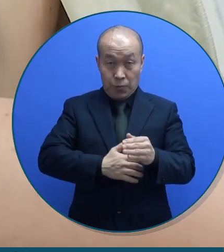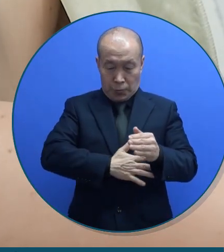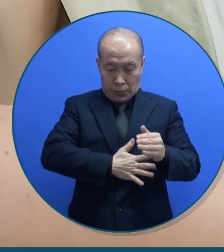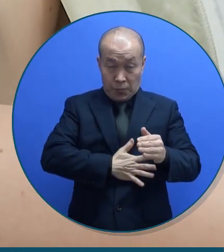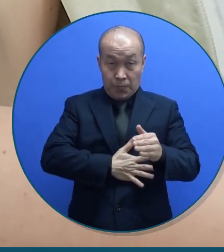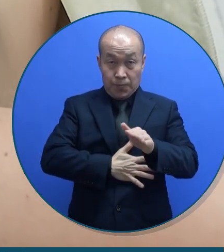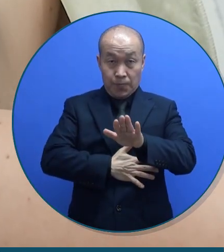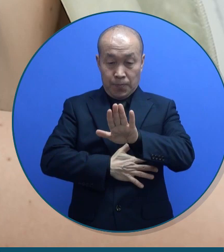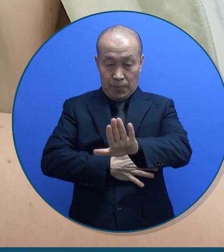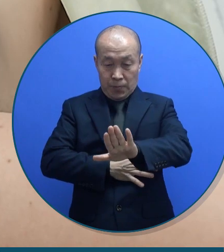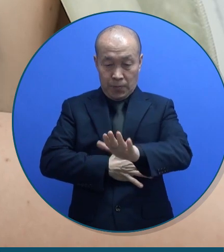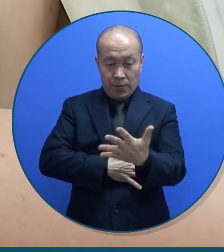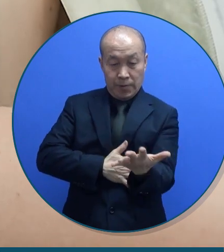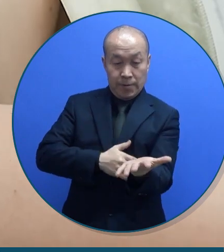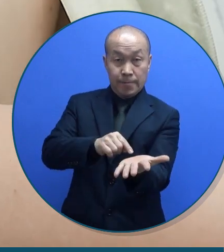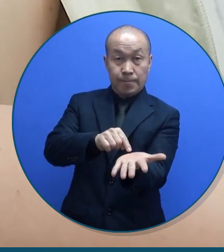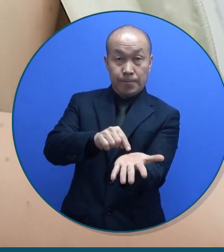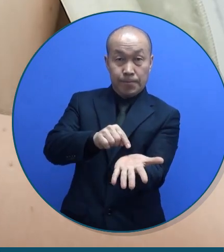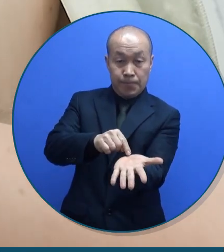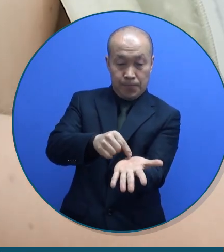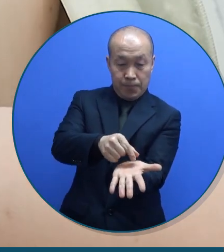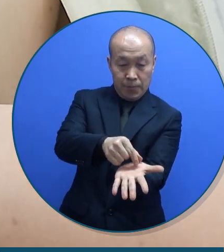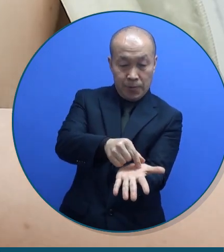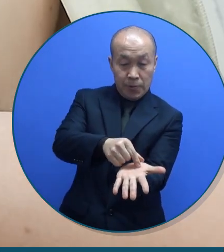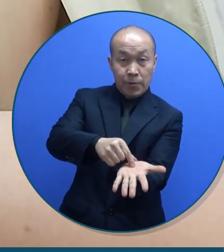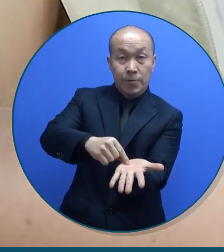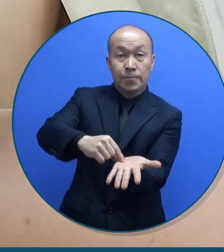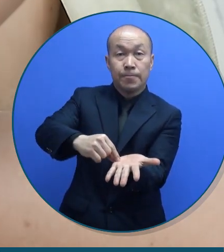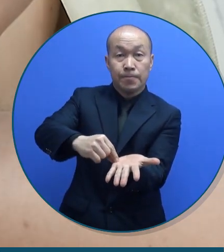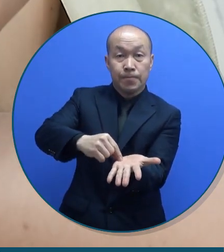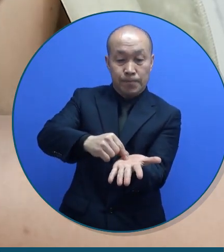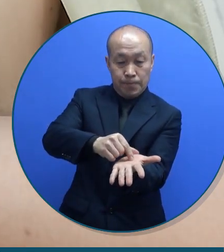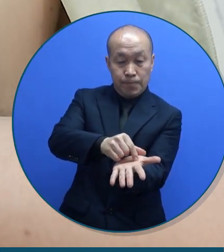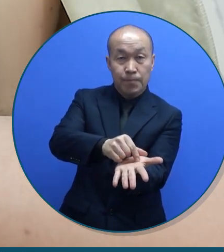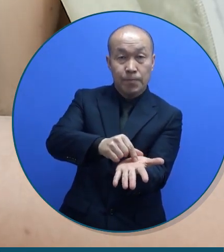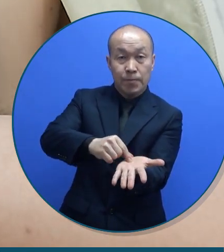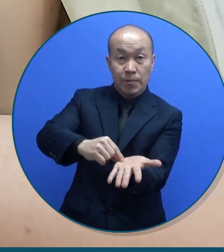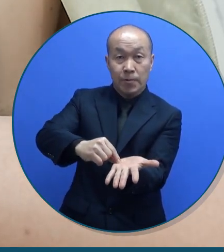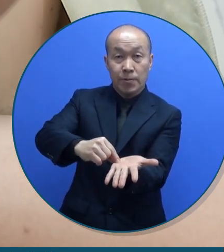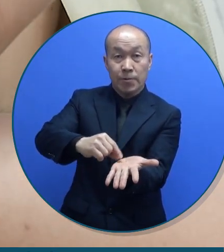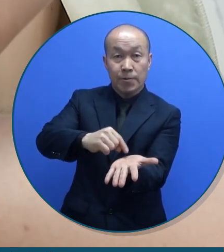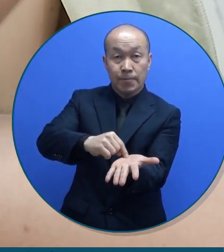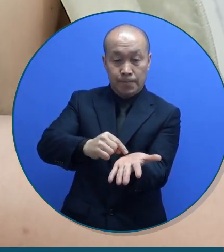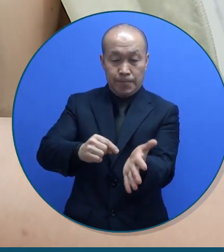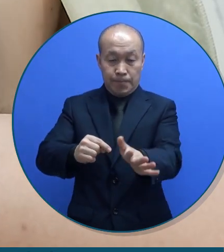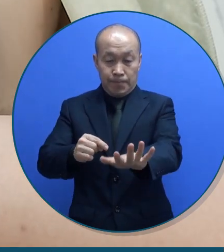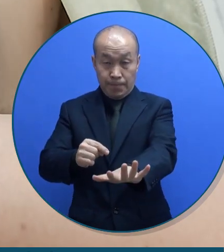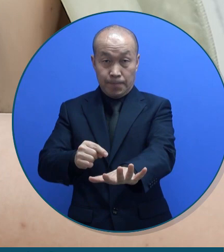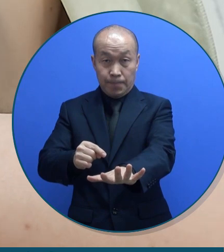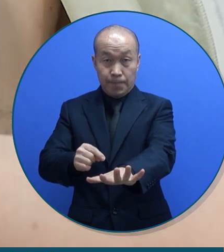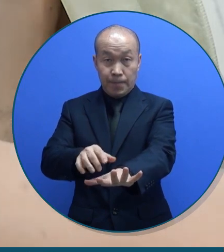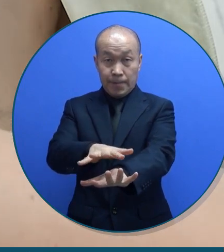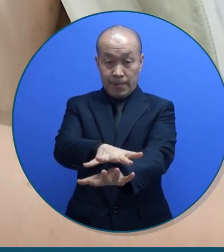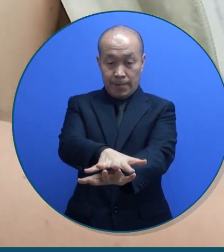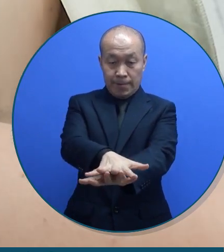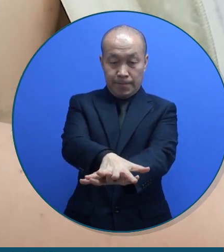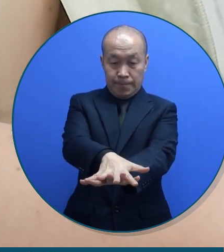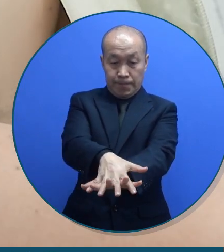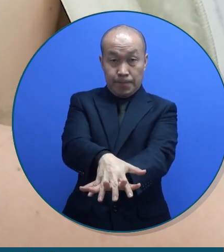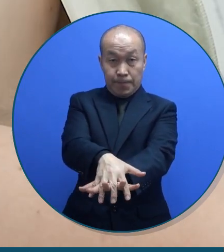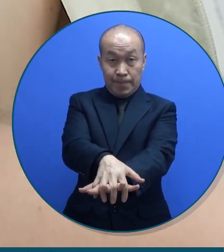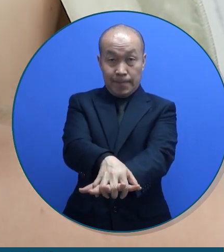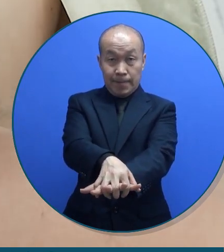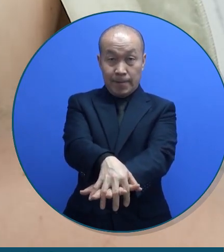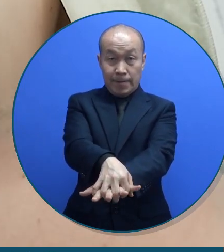됩니다. 손바닥의 두툼한 부분인 손꿈치를 환자 가슴에 대고 다른 한 손으로 깍지를 끼워